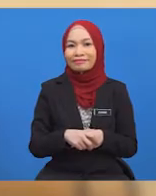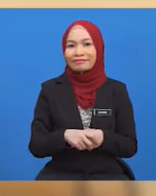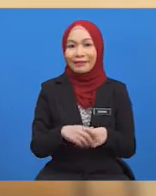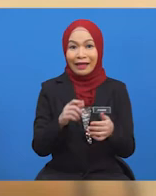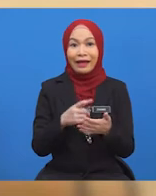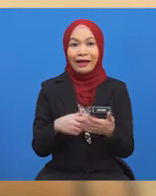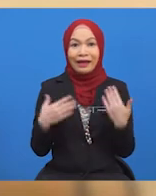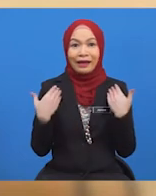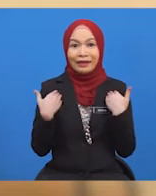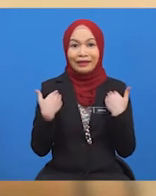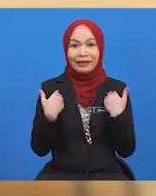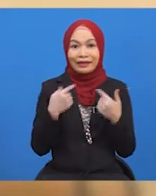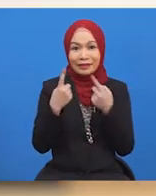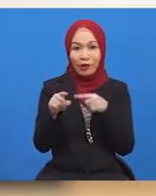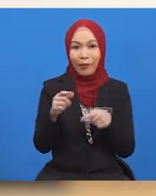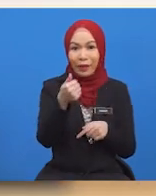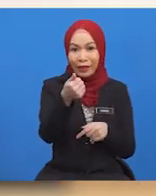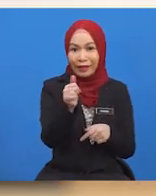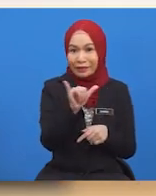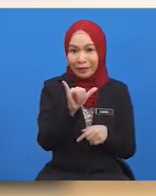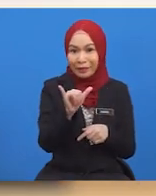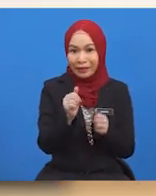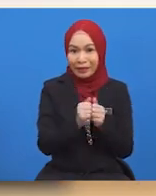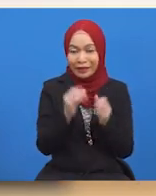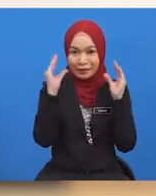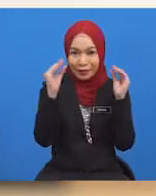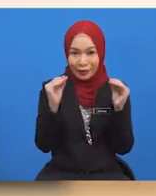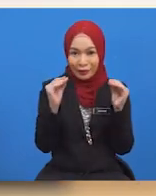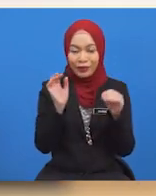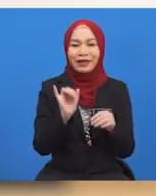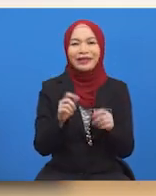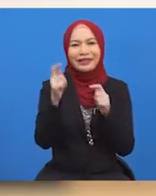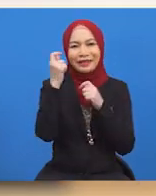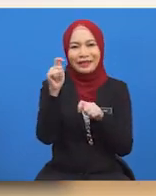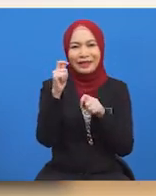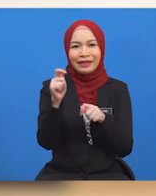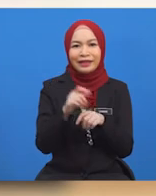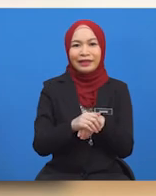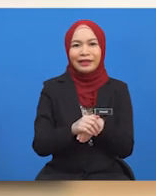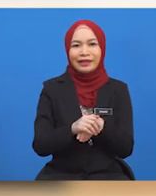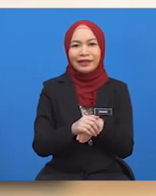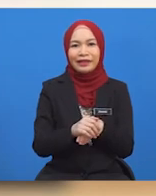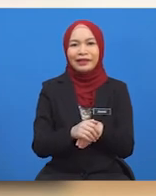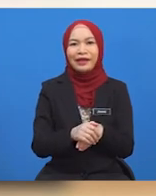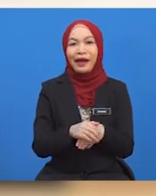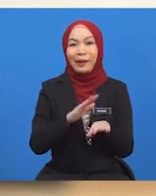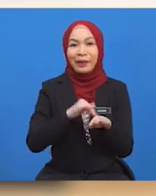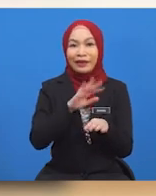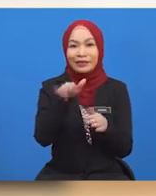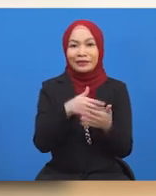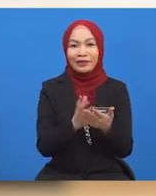anda sama dengan jawapan cikgu? Tahniah cikgu ucapkan kepada yang berjaya menyelesaikan soalan ini.